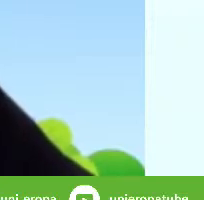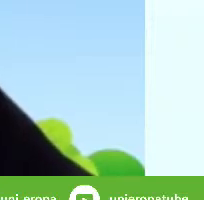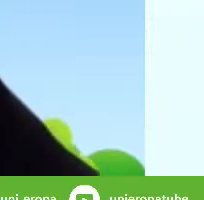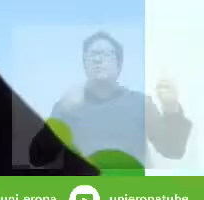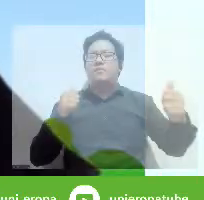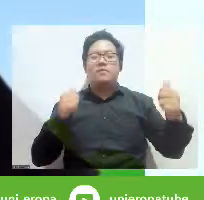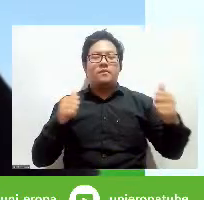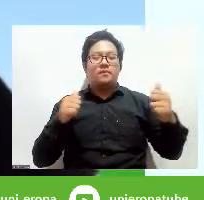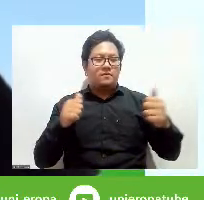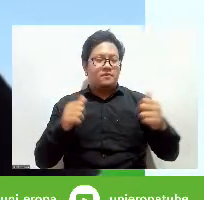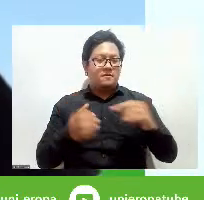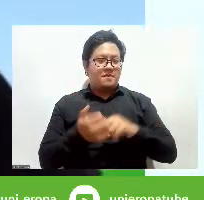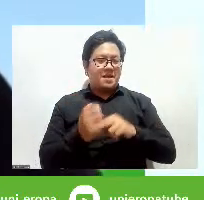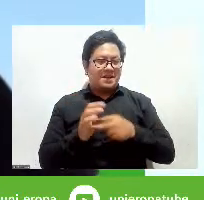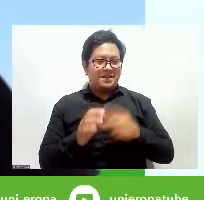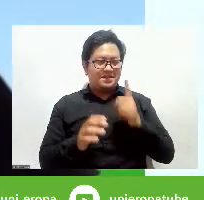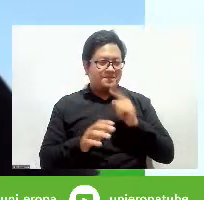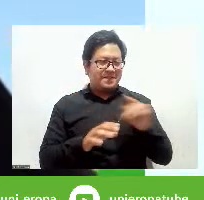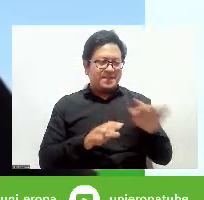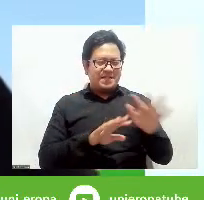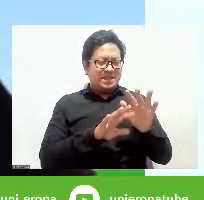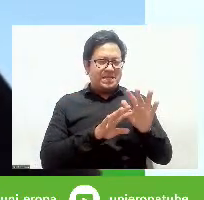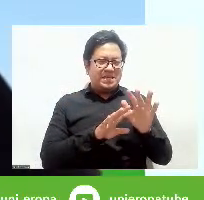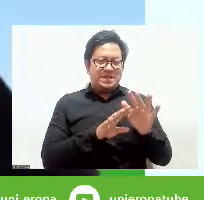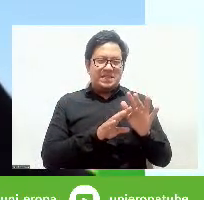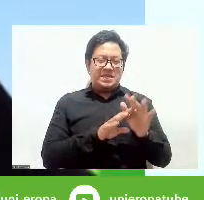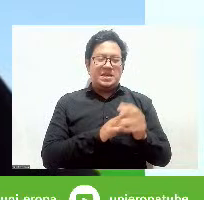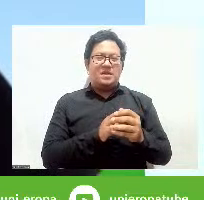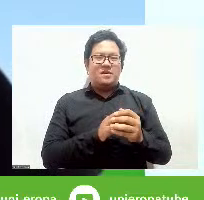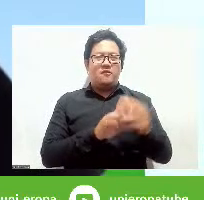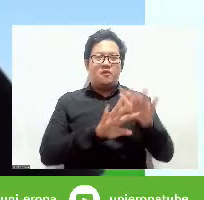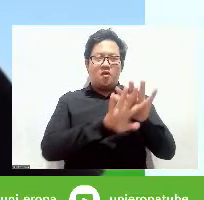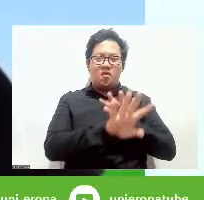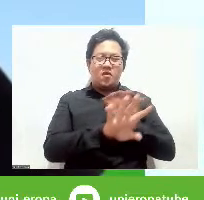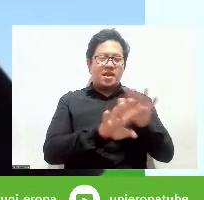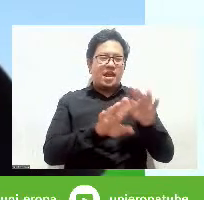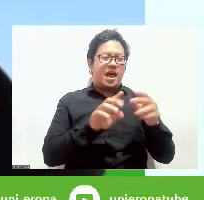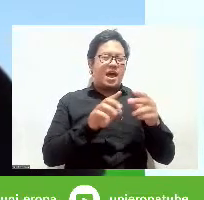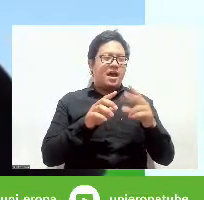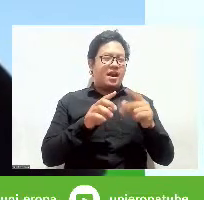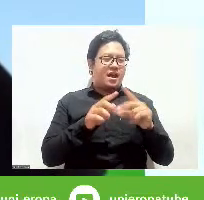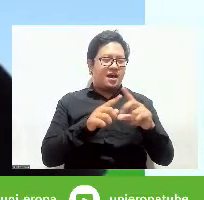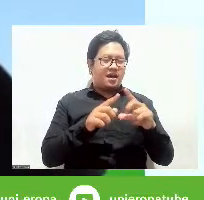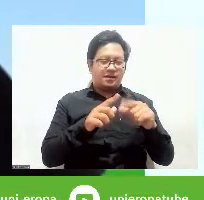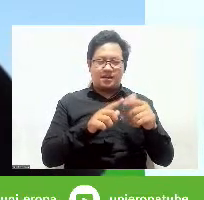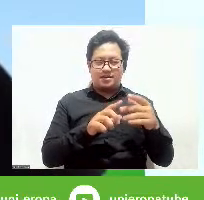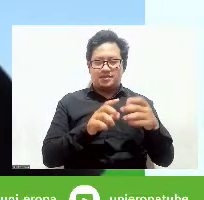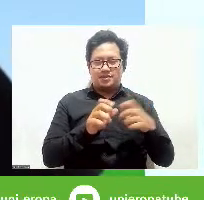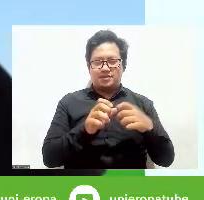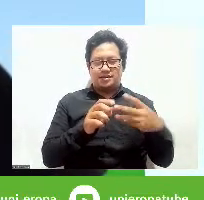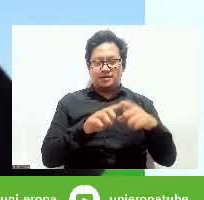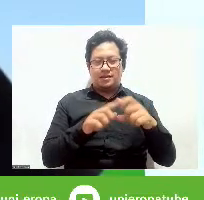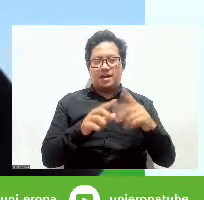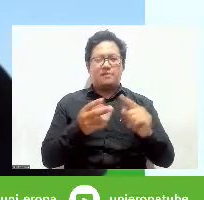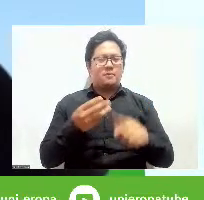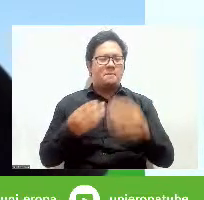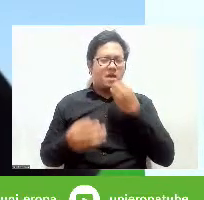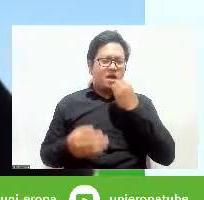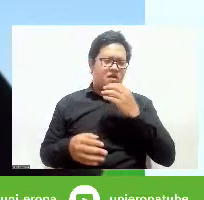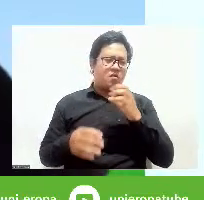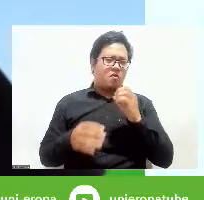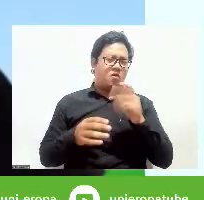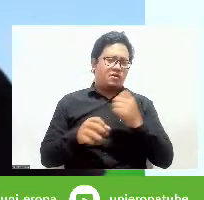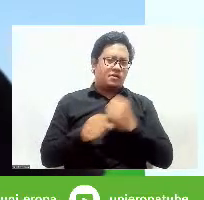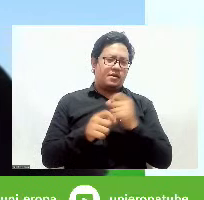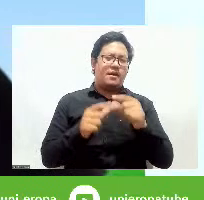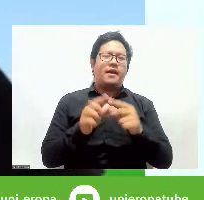nih membeli makanan organik begini nasinya pasti organik eh terus ke sekolah bekerja dengan sepeda